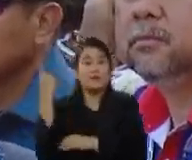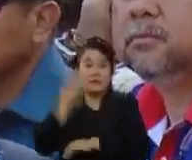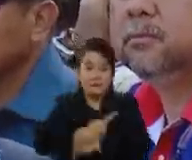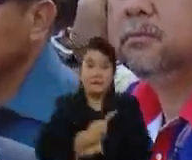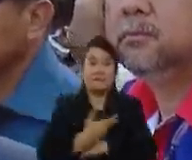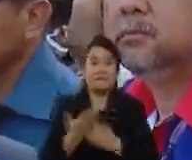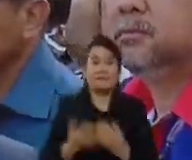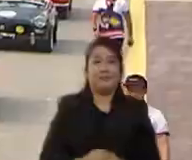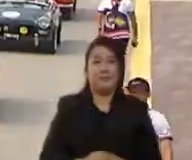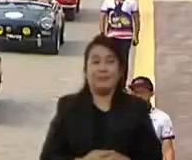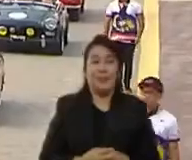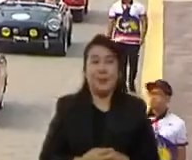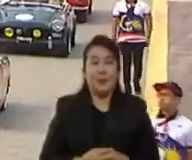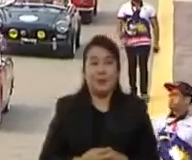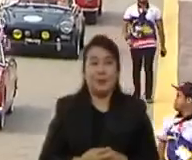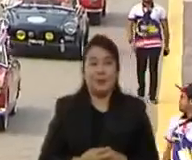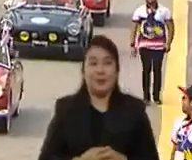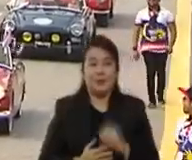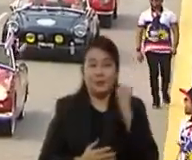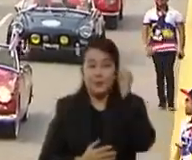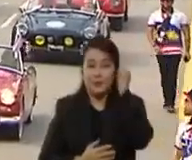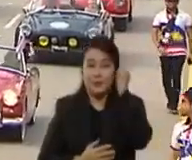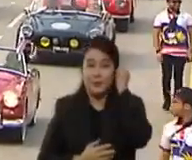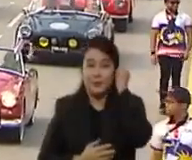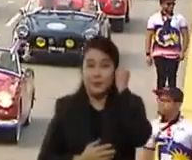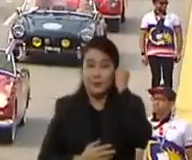terdiri daripada